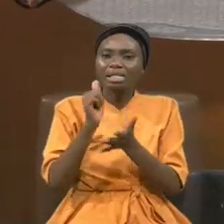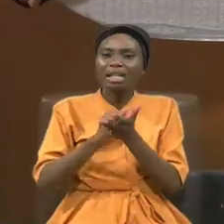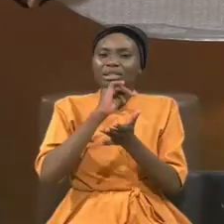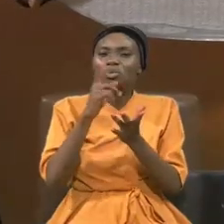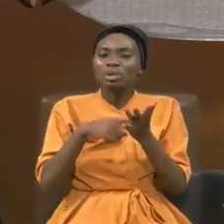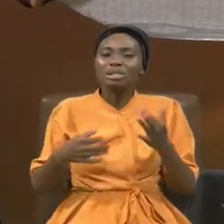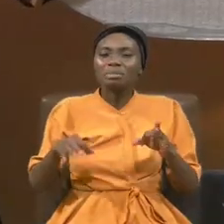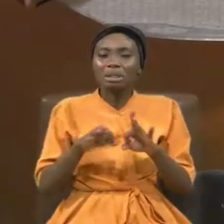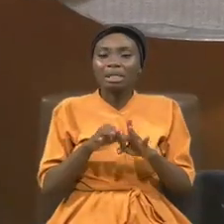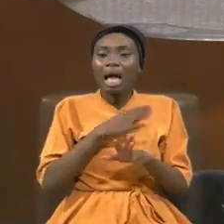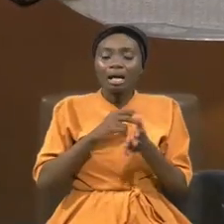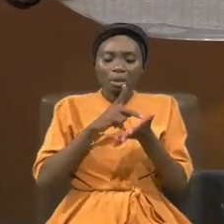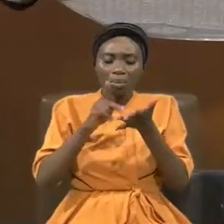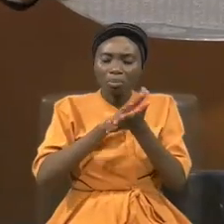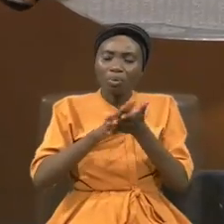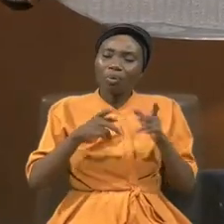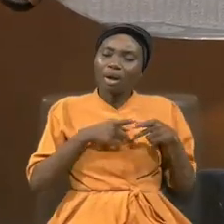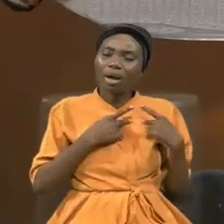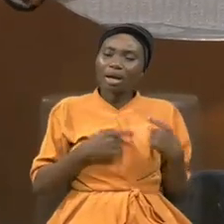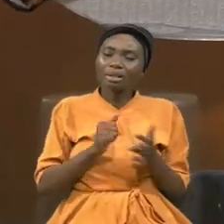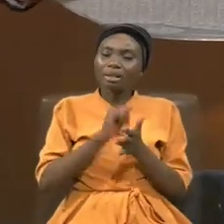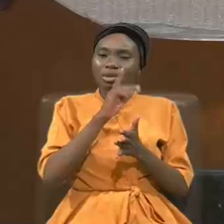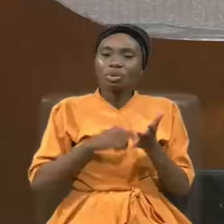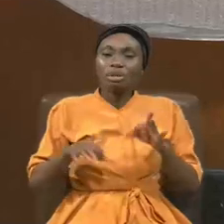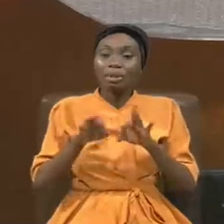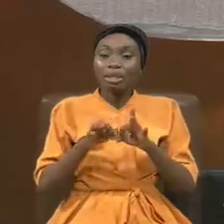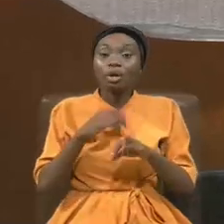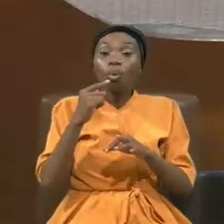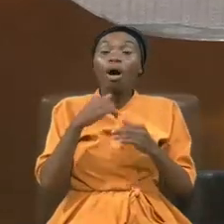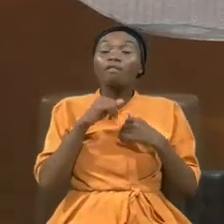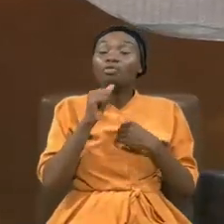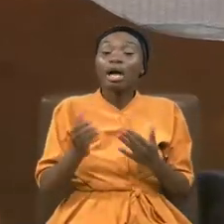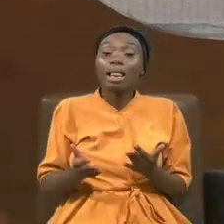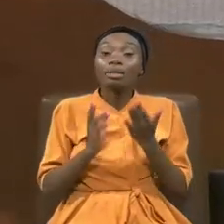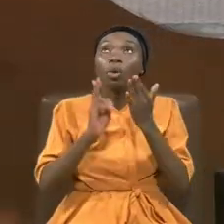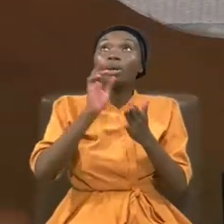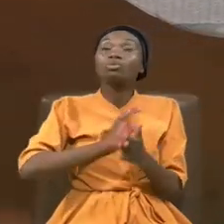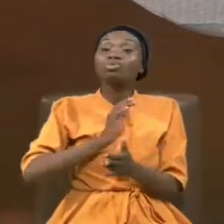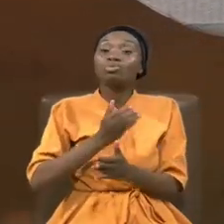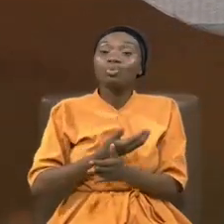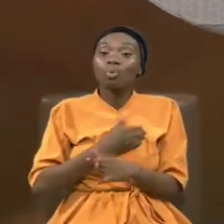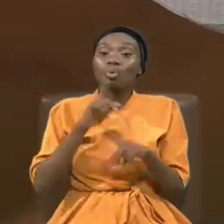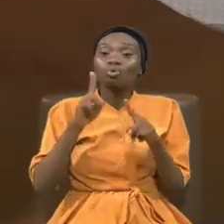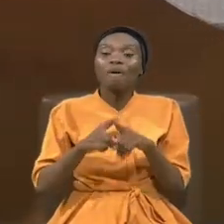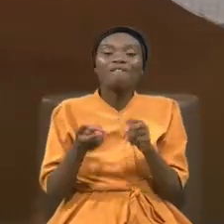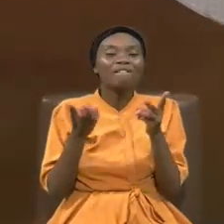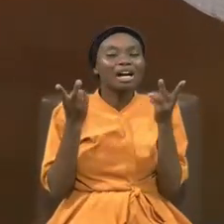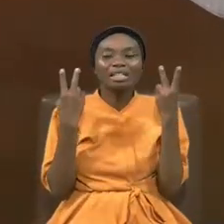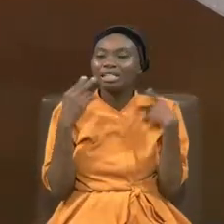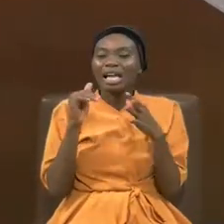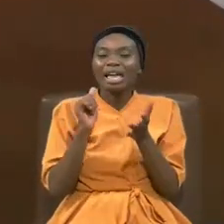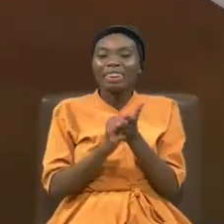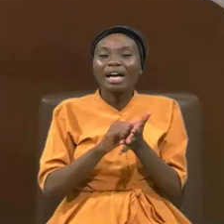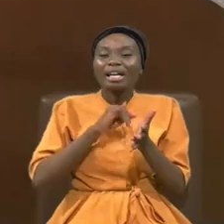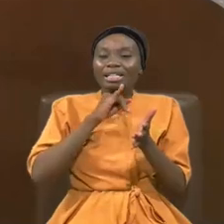pures, qui a les mains innocentes et le cœur pur. C'est ce qui compte. Celui qui n'élève pas son âme